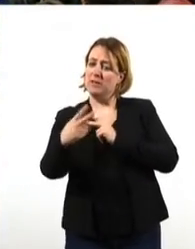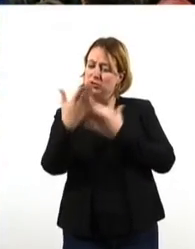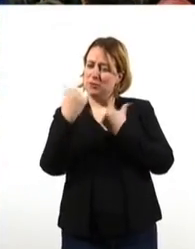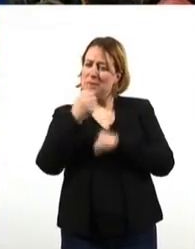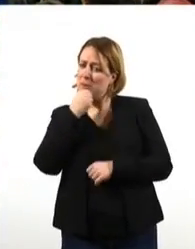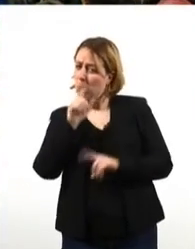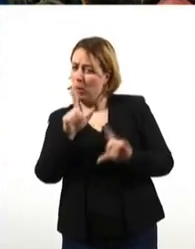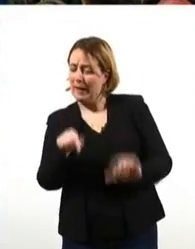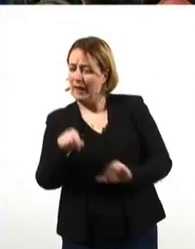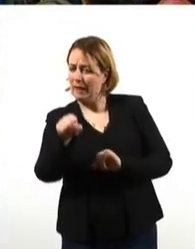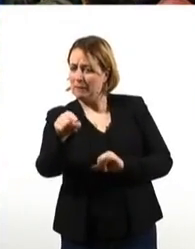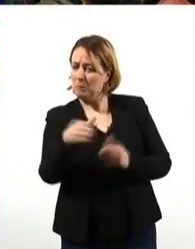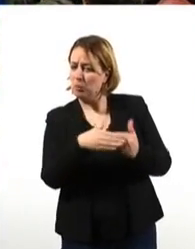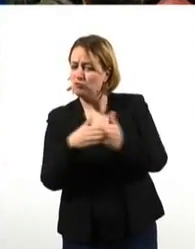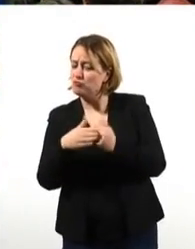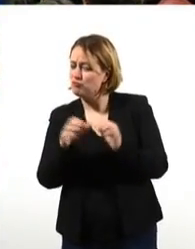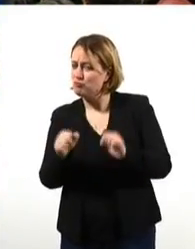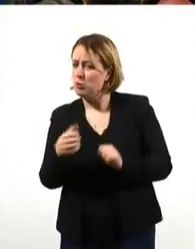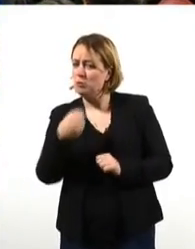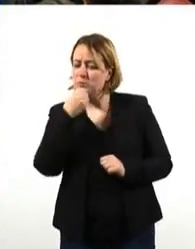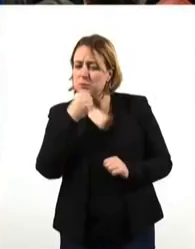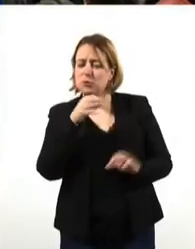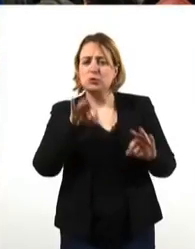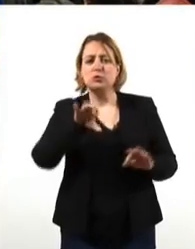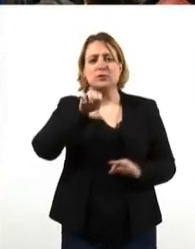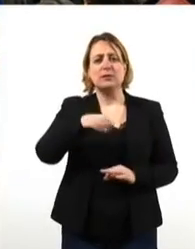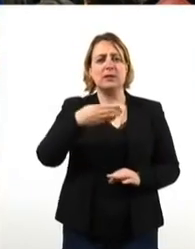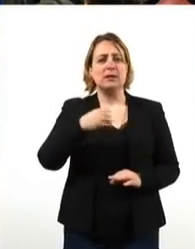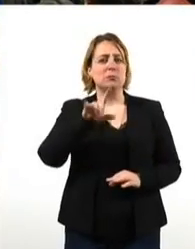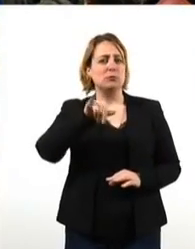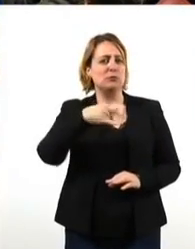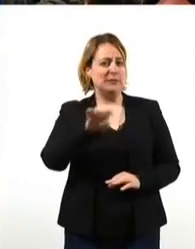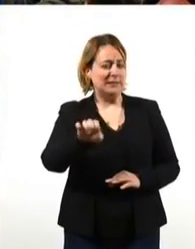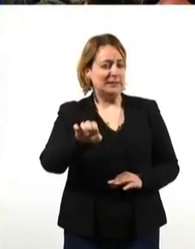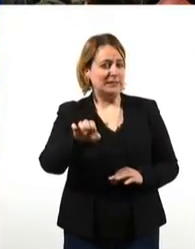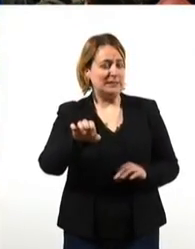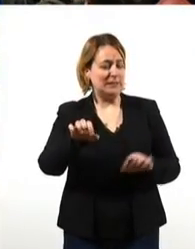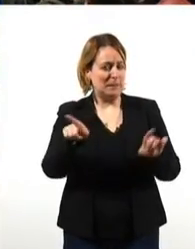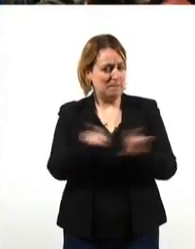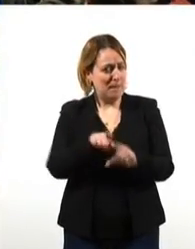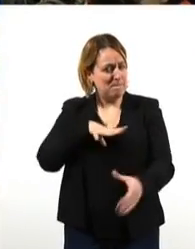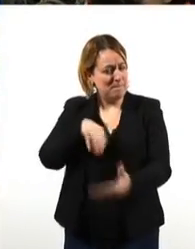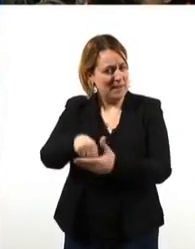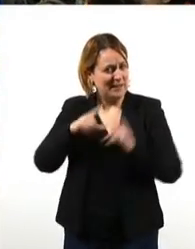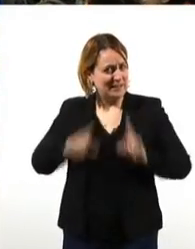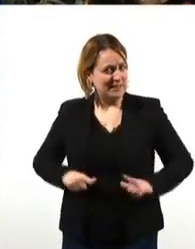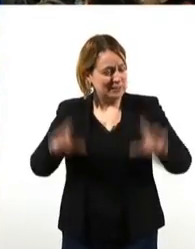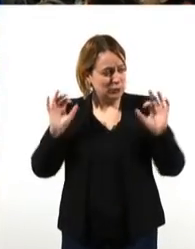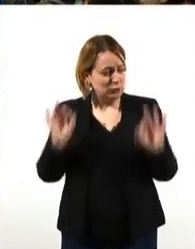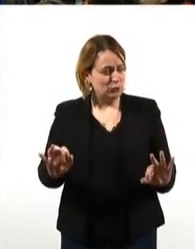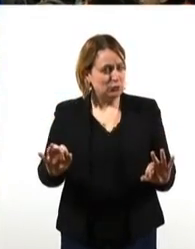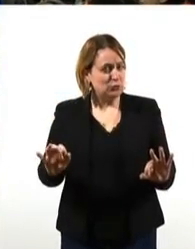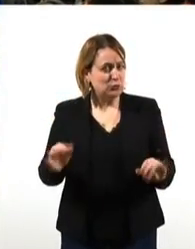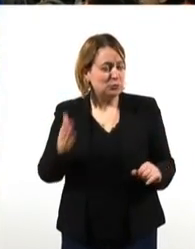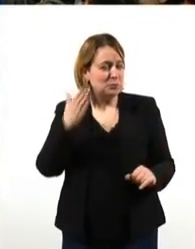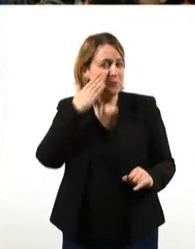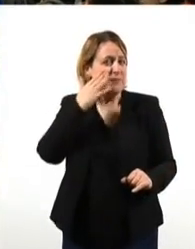qui est dans les parages. Emeline, toi, tu es aussi au lycée, je crois. Et ce faire de ma